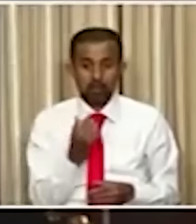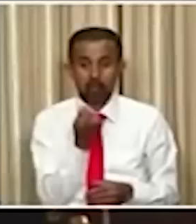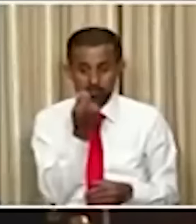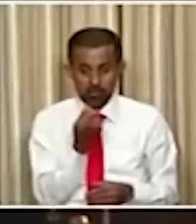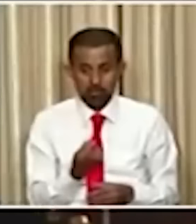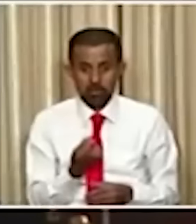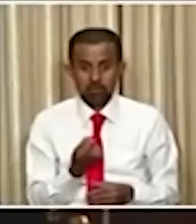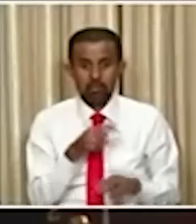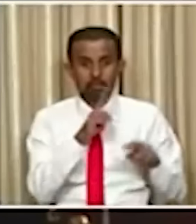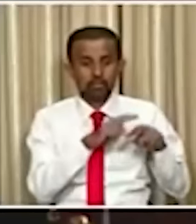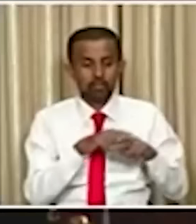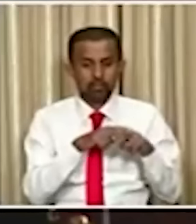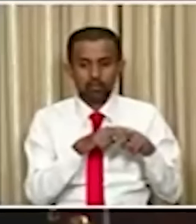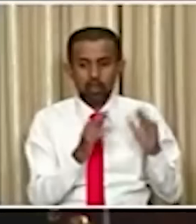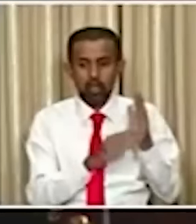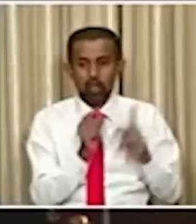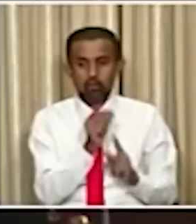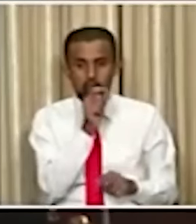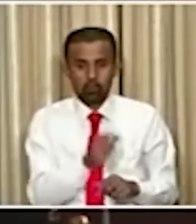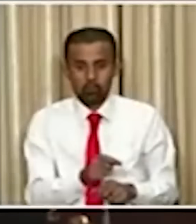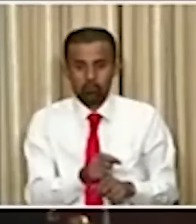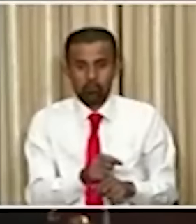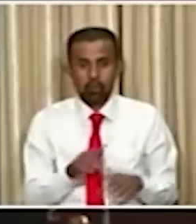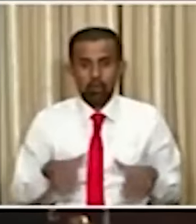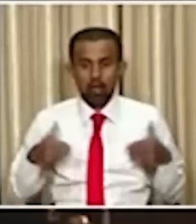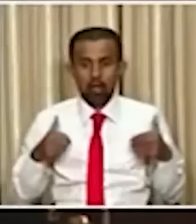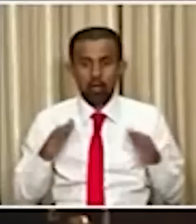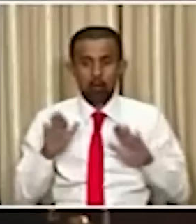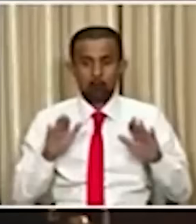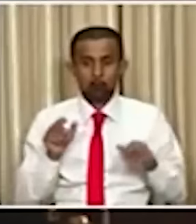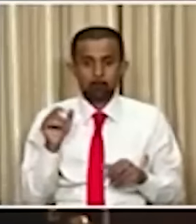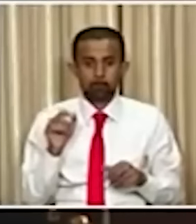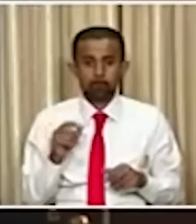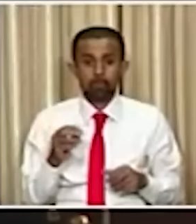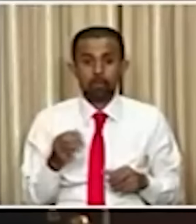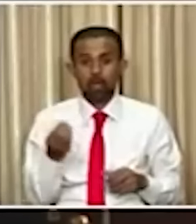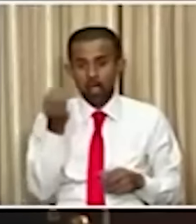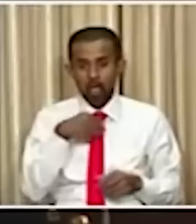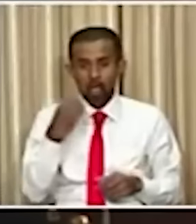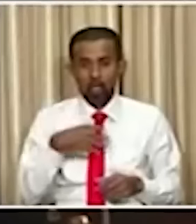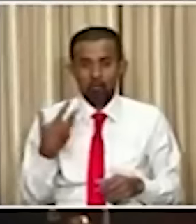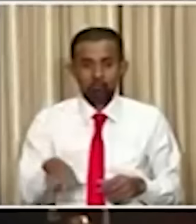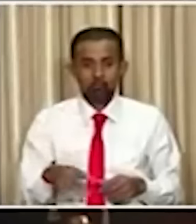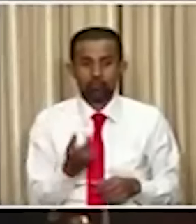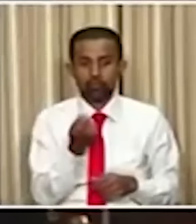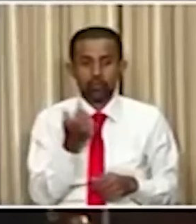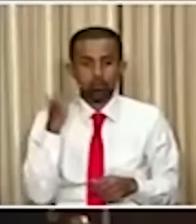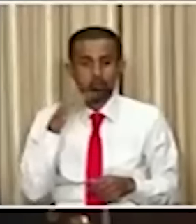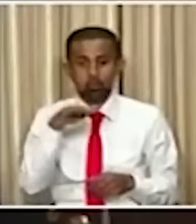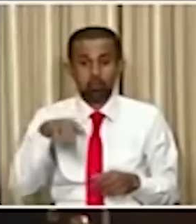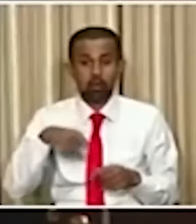Me Gajamituro Amativaru Eva Gamda Saukya Palakyo Kaba Sinekar Mudal Janeage